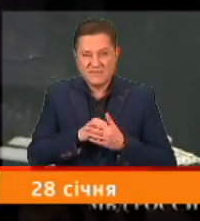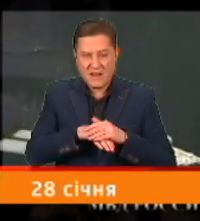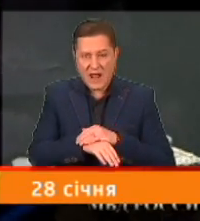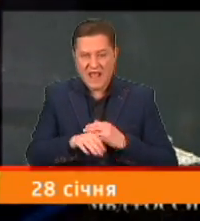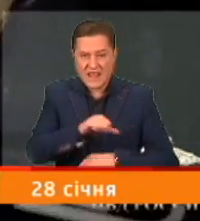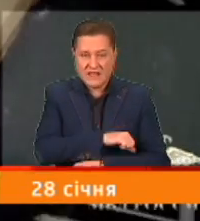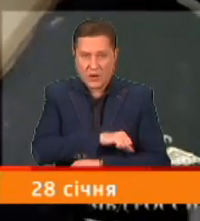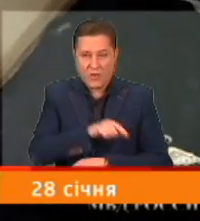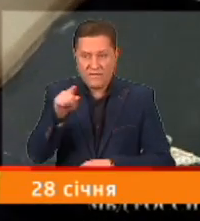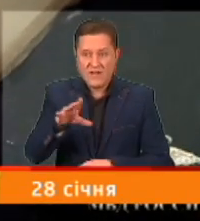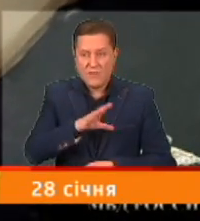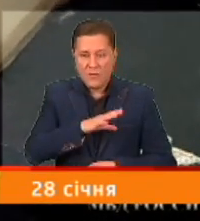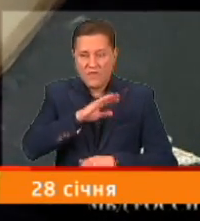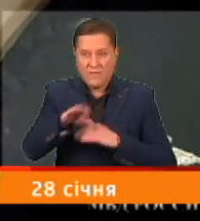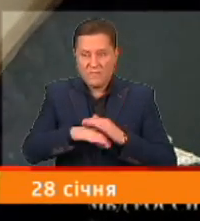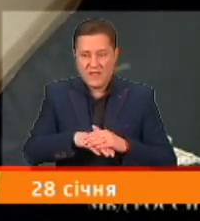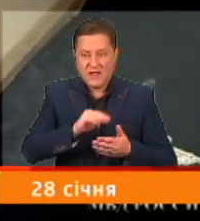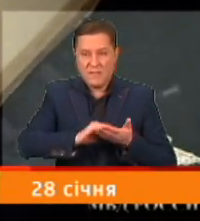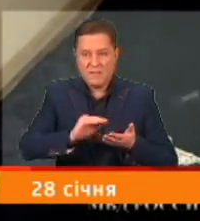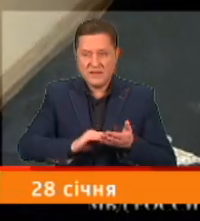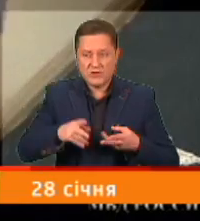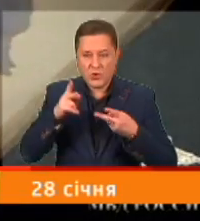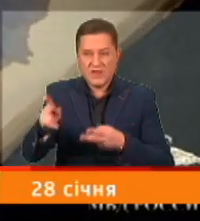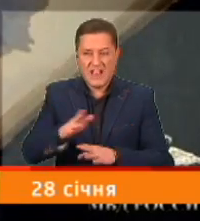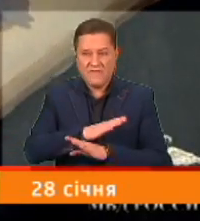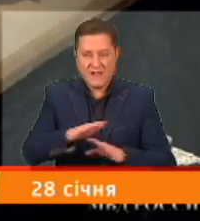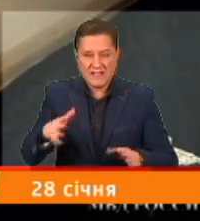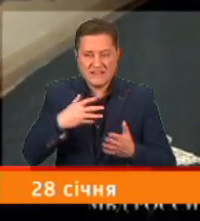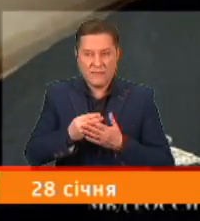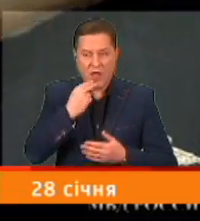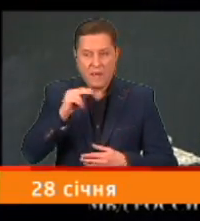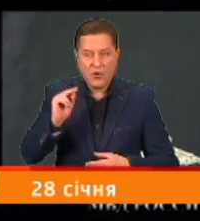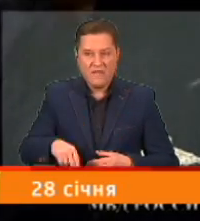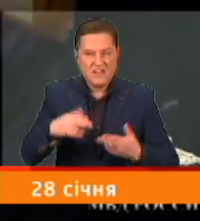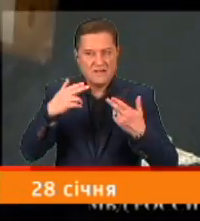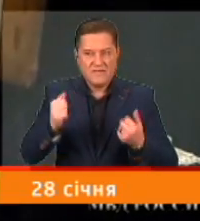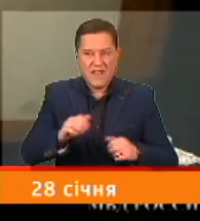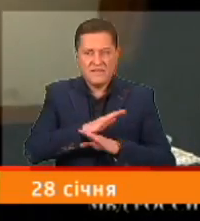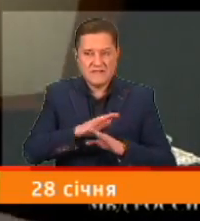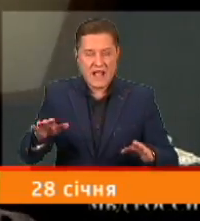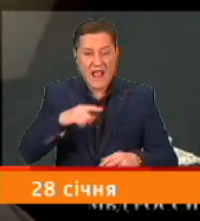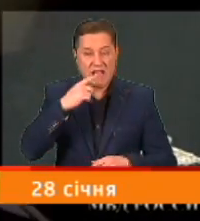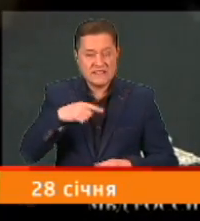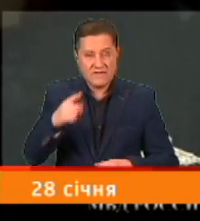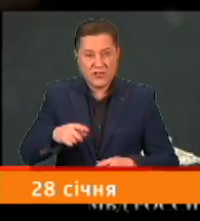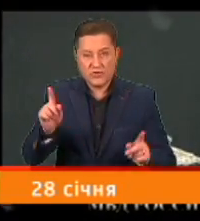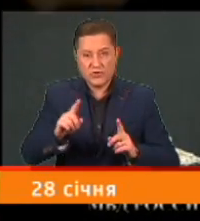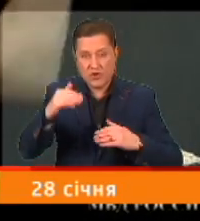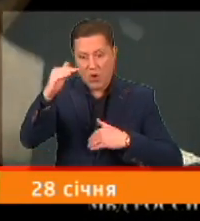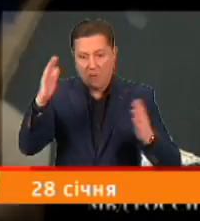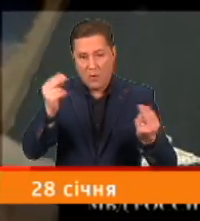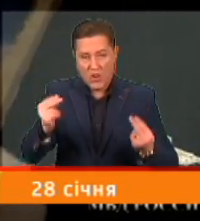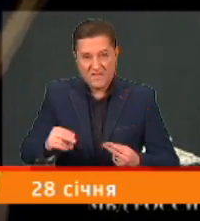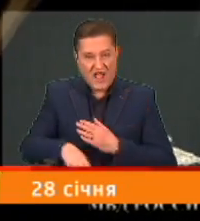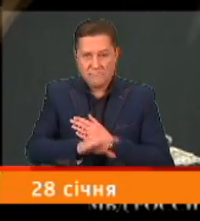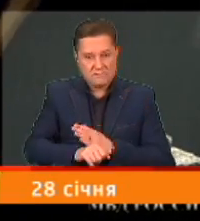наркотиків, тож він був під підпискою про невиїзд. Своєї провини чоловік не визнає і стверджує, полотна не крав.